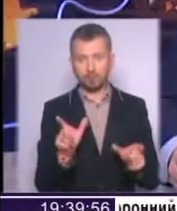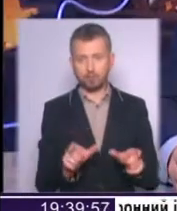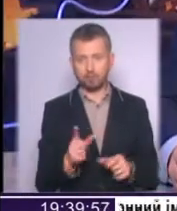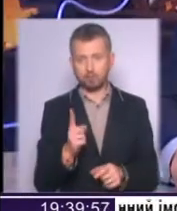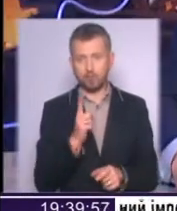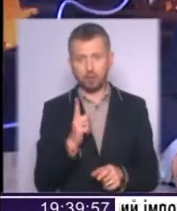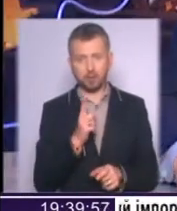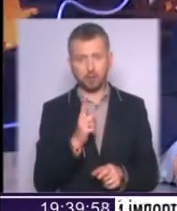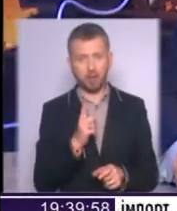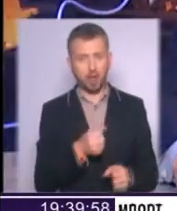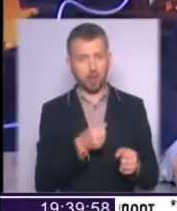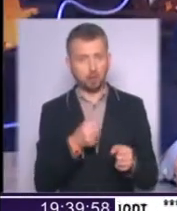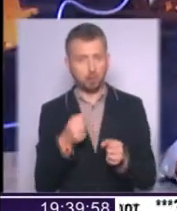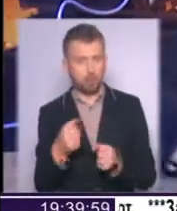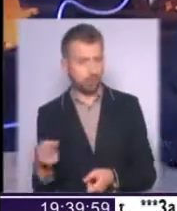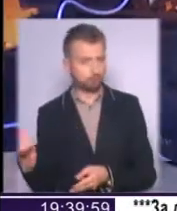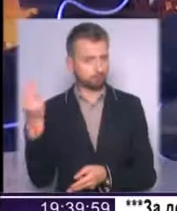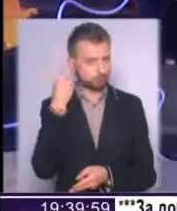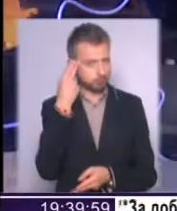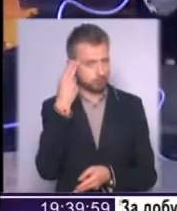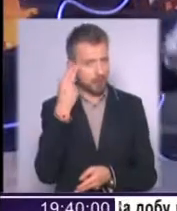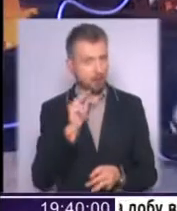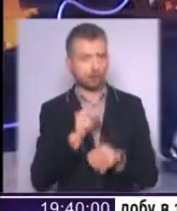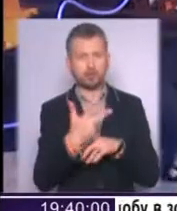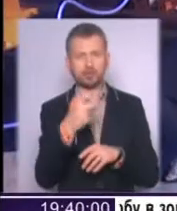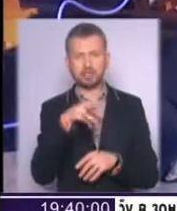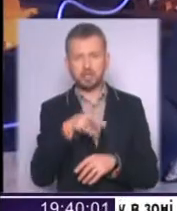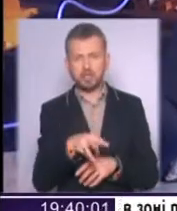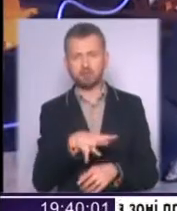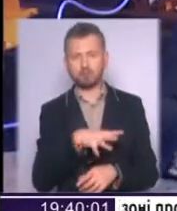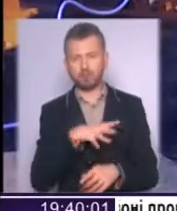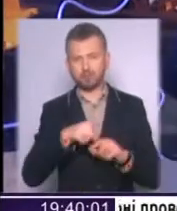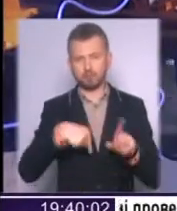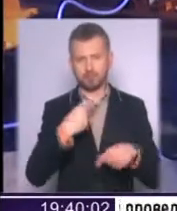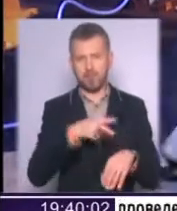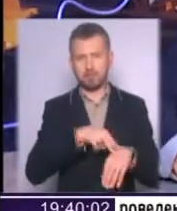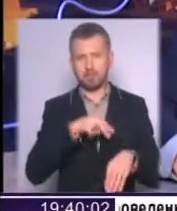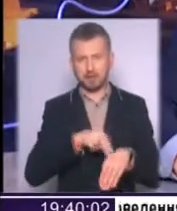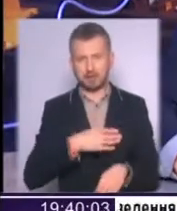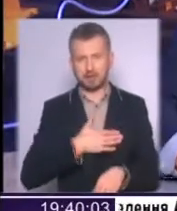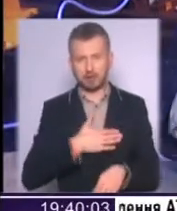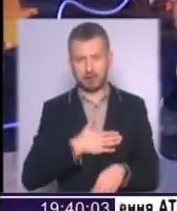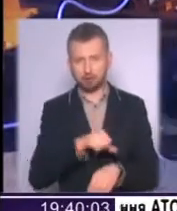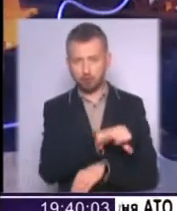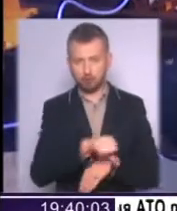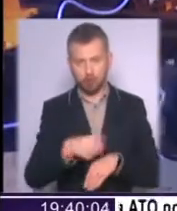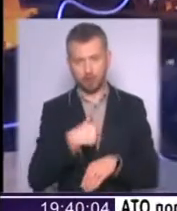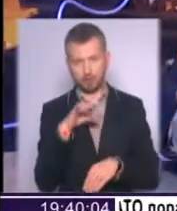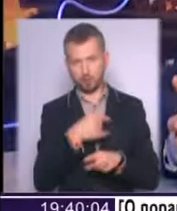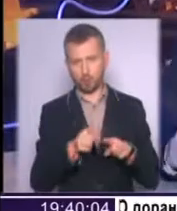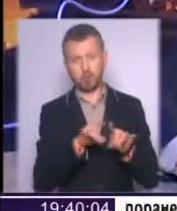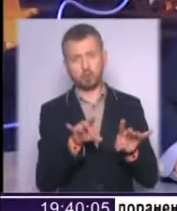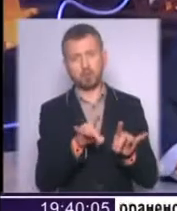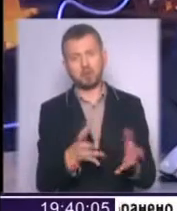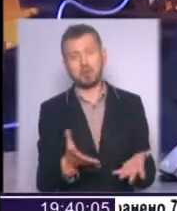виска автомати Калашнікова. Через 300 метрів був уже Беркутівський, ну як, міліцейський наш кордон. Так. Я про це розповідав, вони кажуть, ну